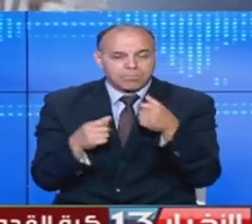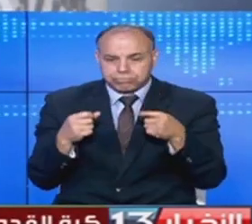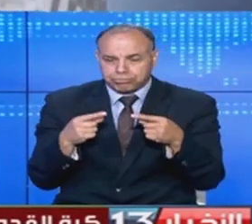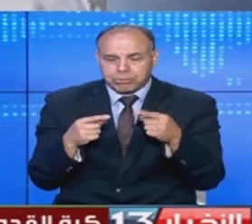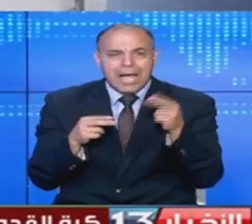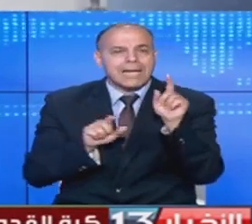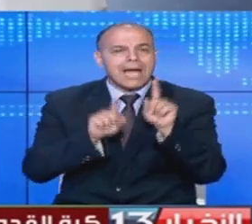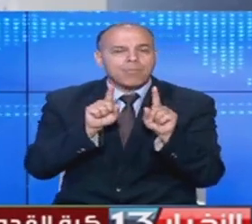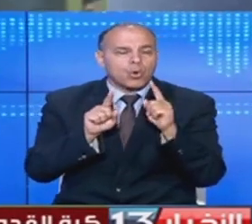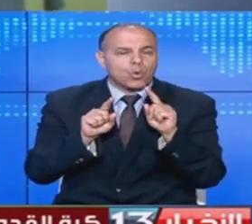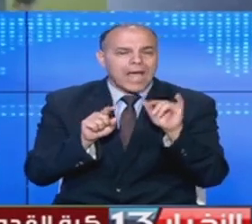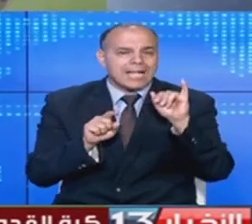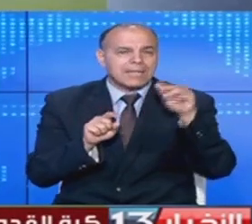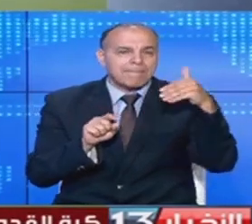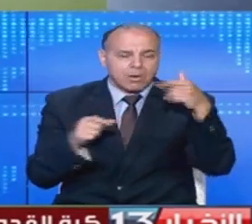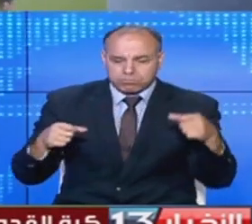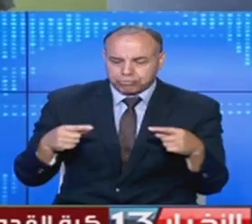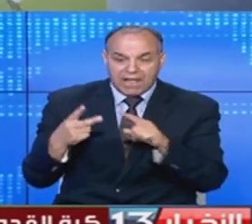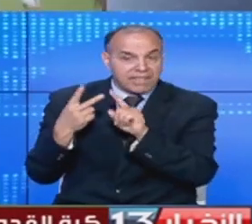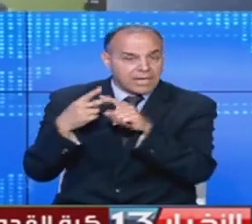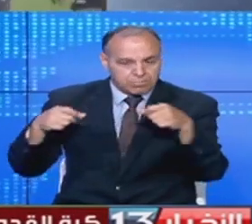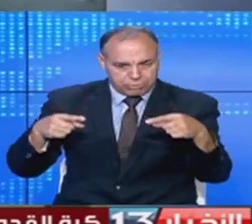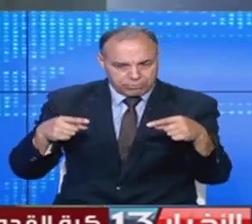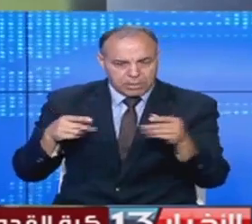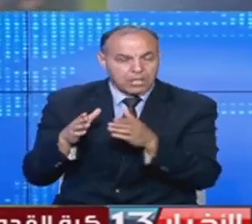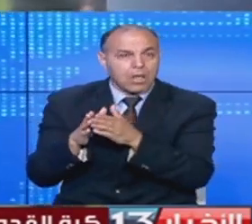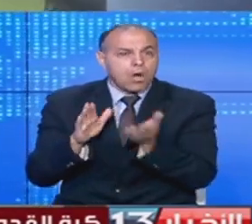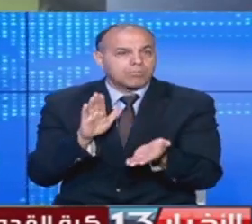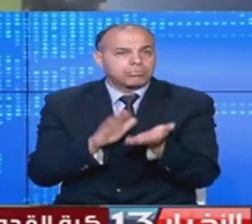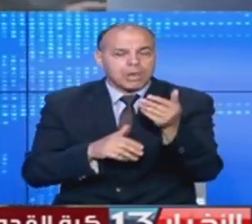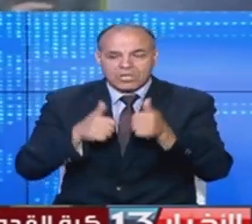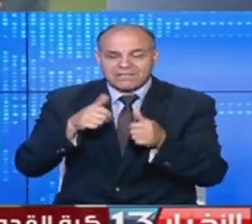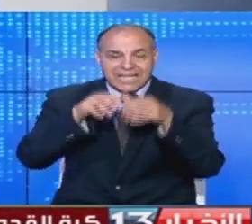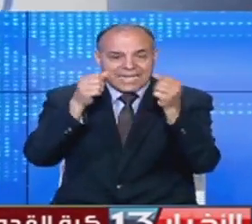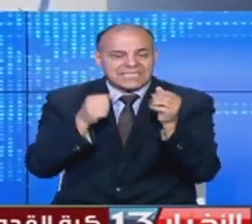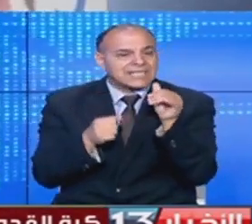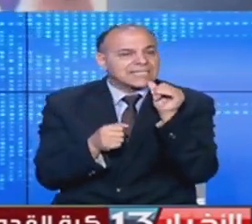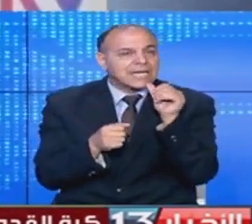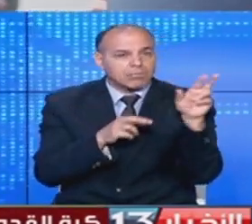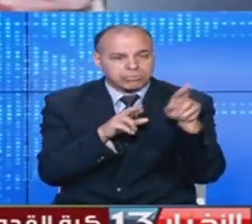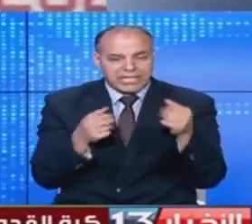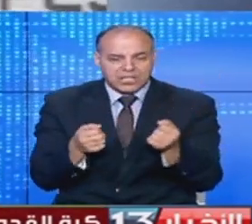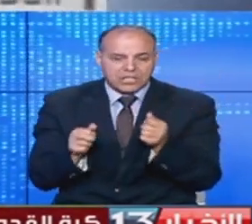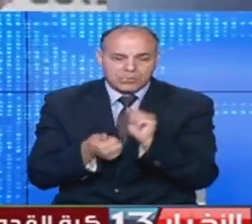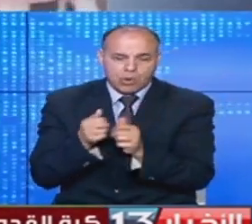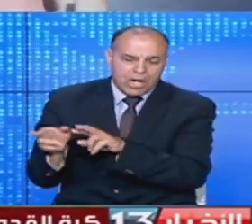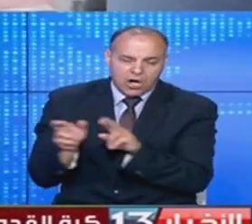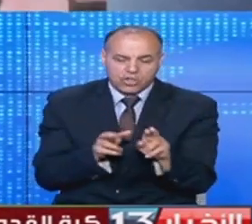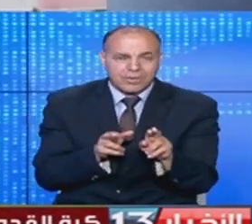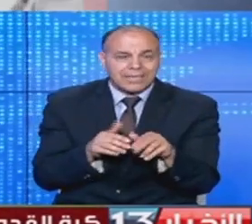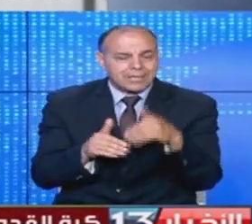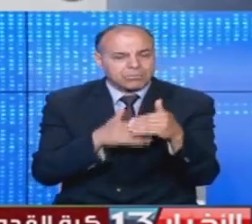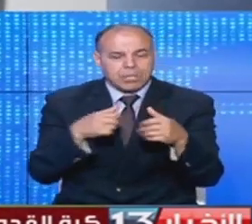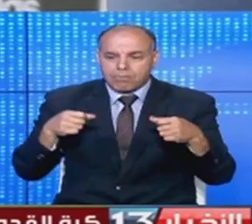نادي نابولي غدا انتر ميلانو في المباراة الثانية. وتفتتح منافسة الكأس في إيطاليا عودة النشاط الرياضي في انتظار